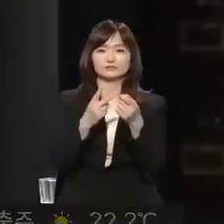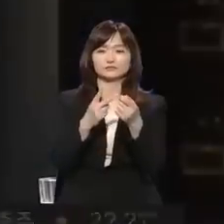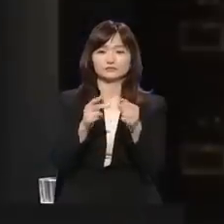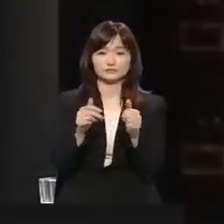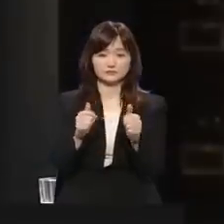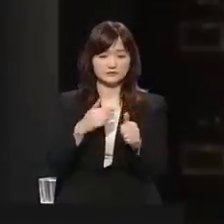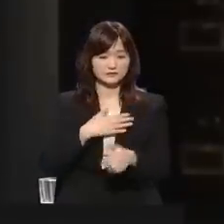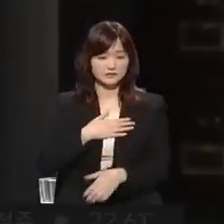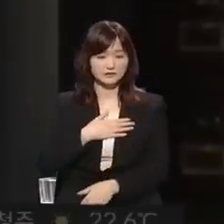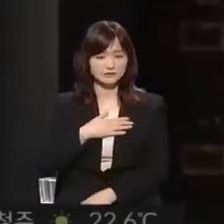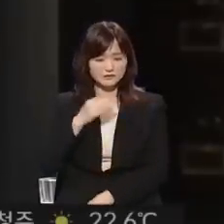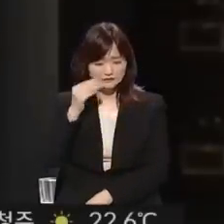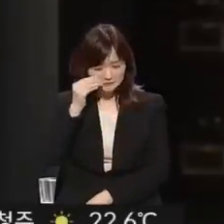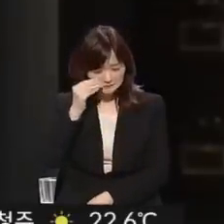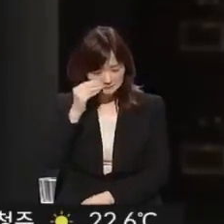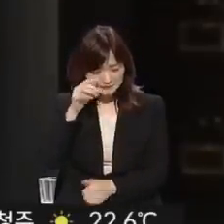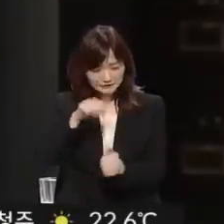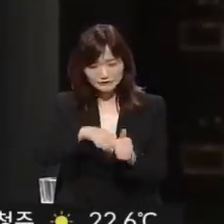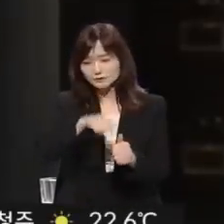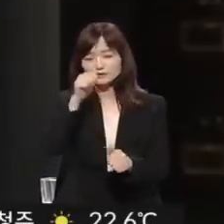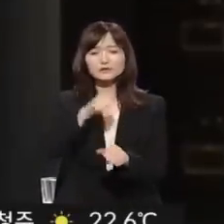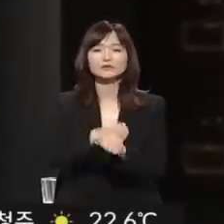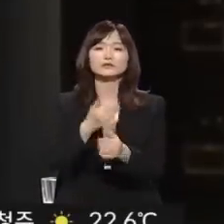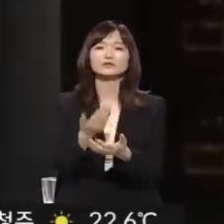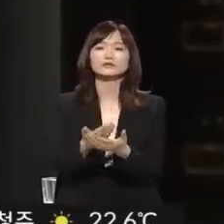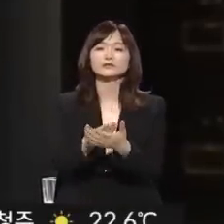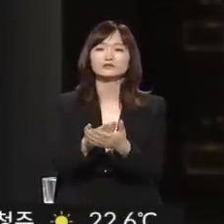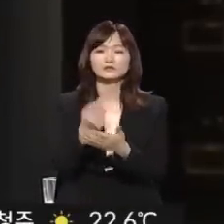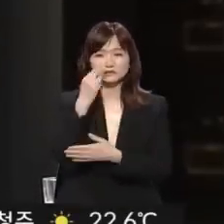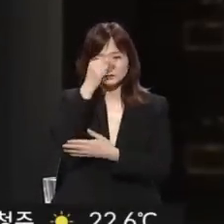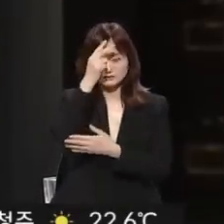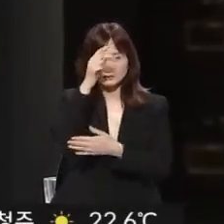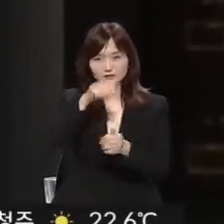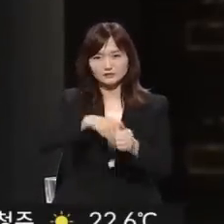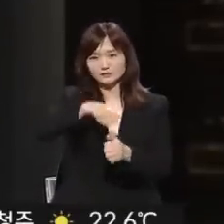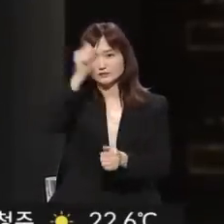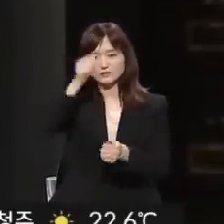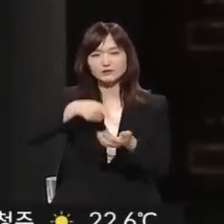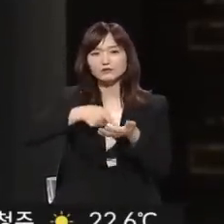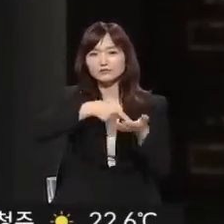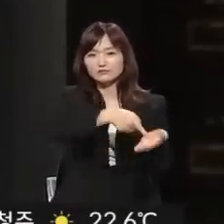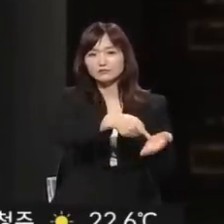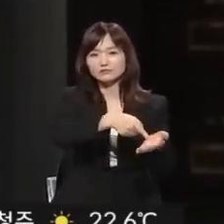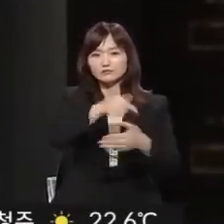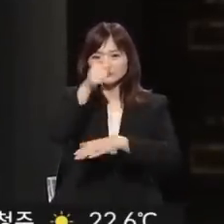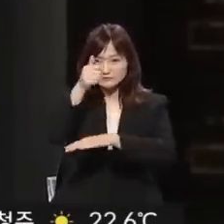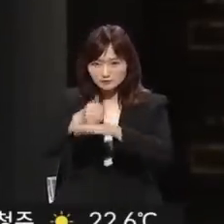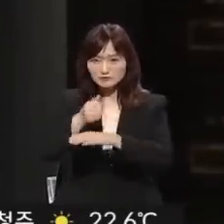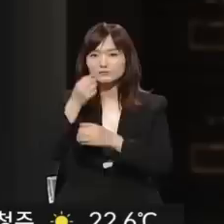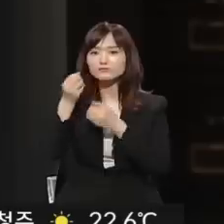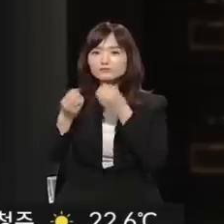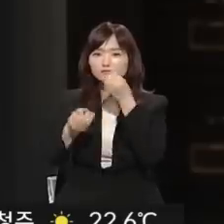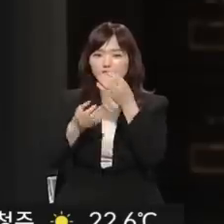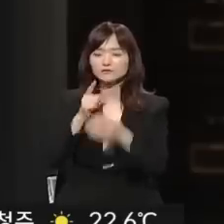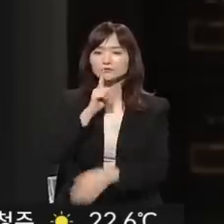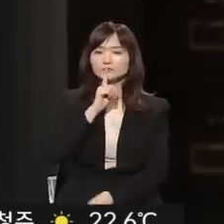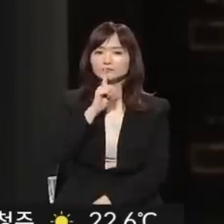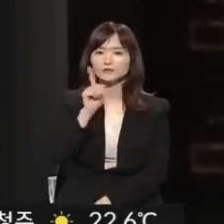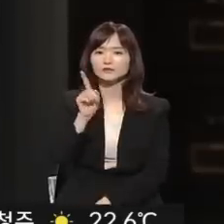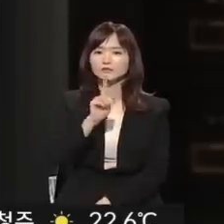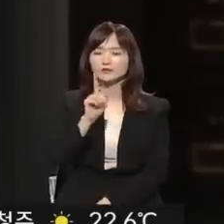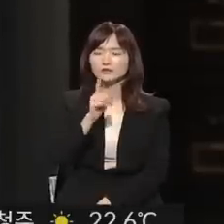저를 사용시켜주세요 했답니다 근데 검찰이 사형을 구형하니까 최후 진술에서 이런 얘기를 했다고